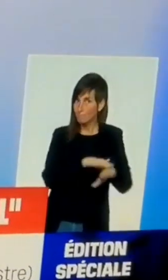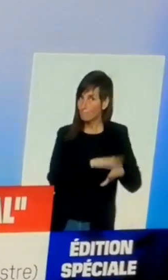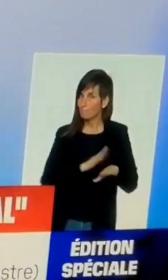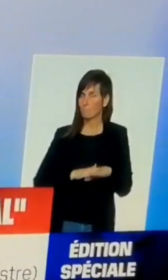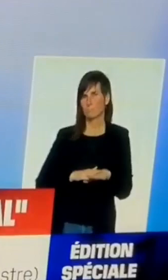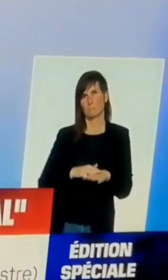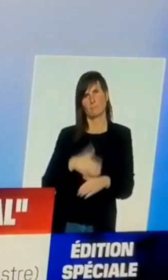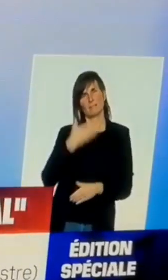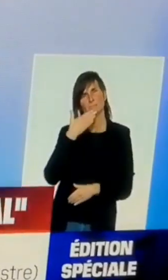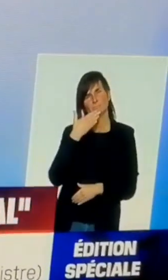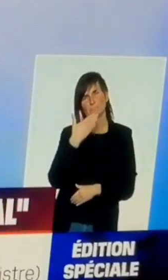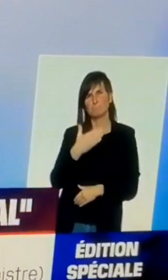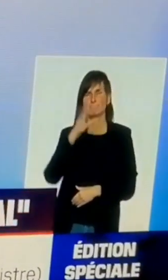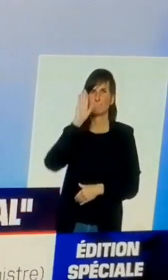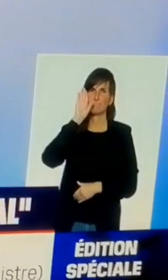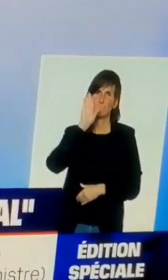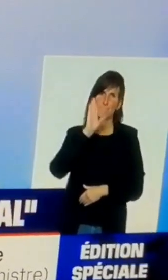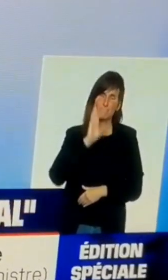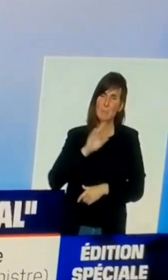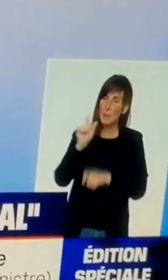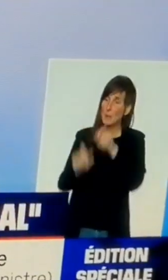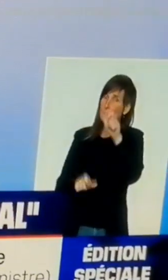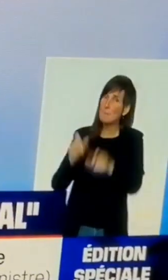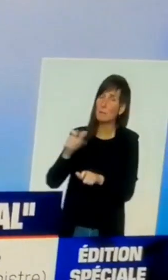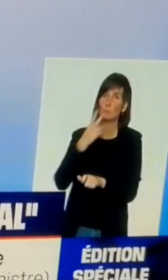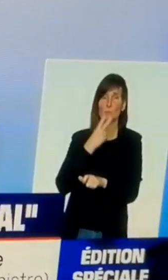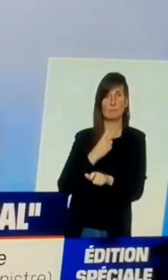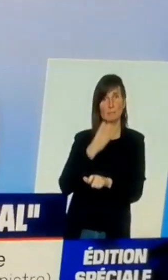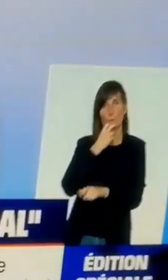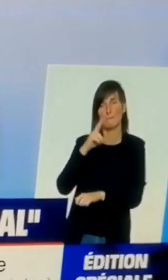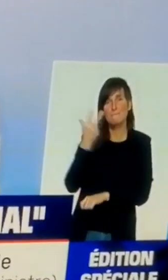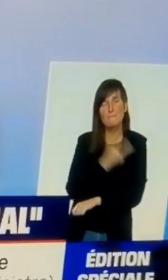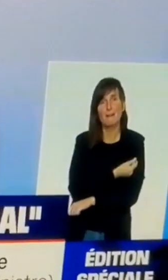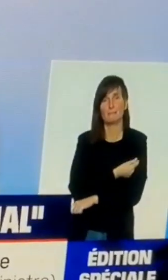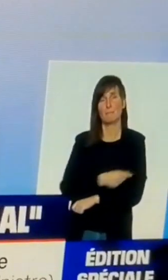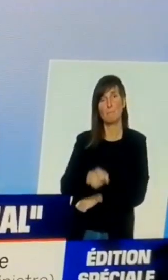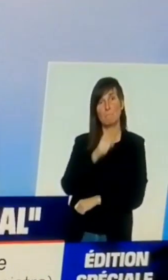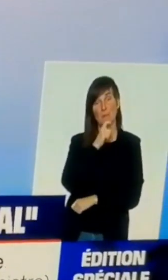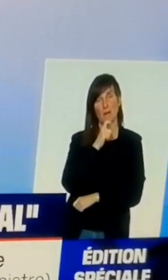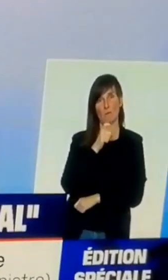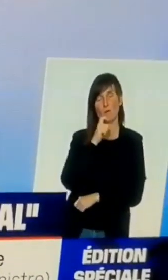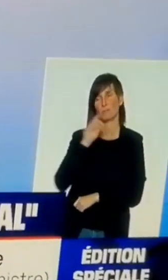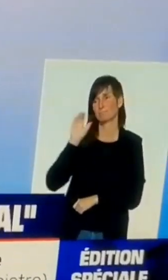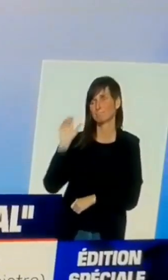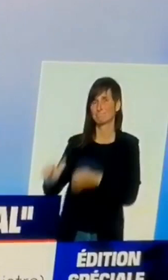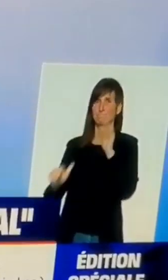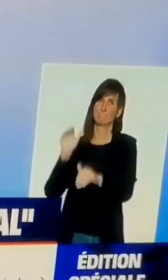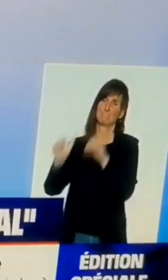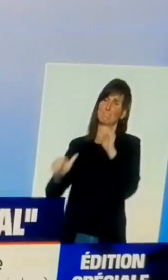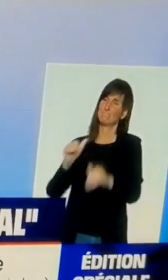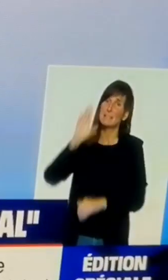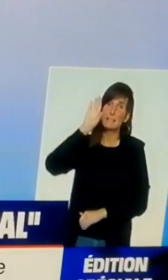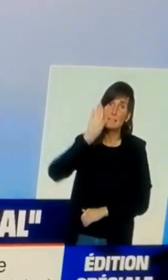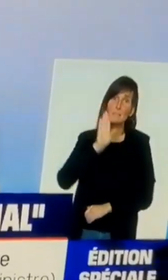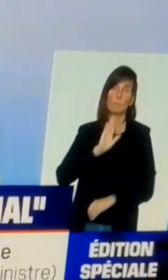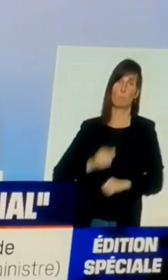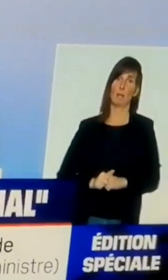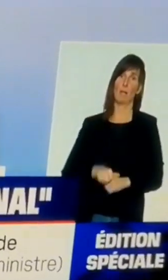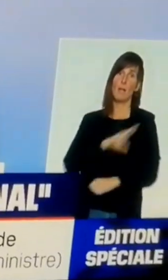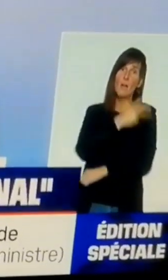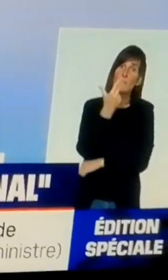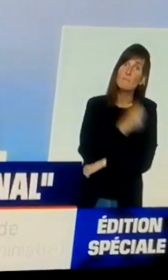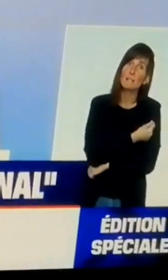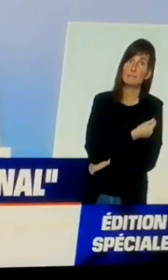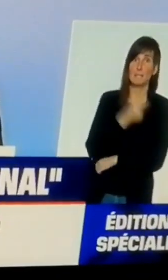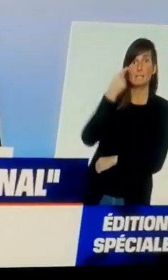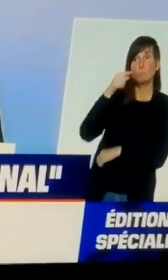message solennel à nos concitoyens qui ne se sont pas encore engagés dans la vaccination. Se faire vacciner est un acte de